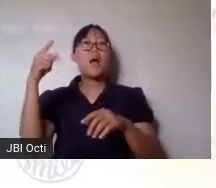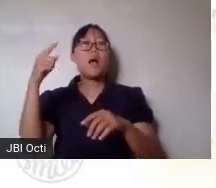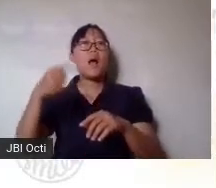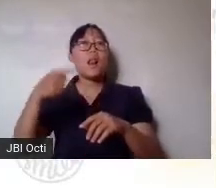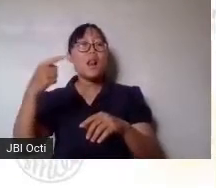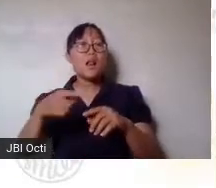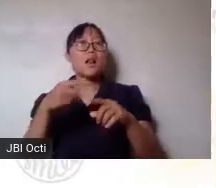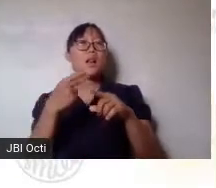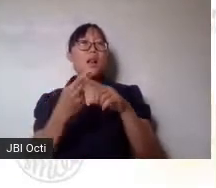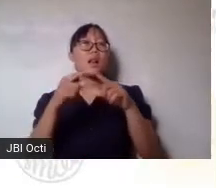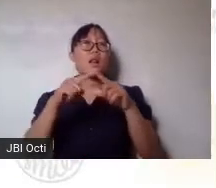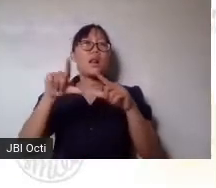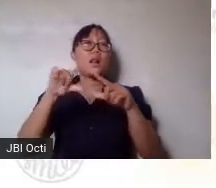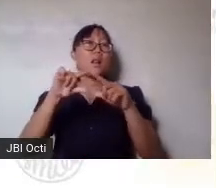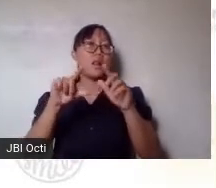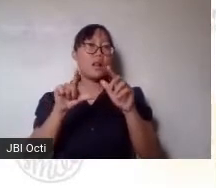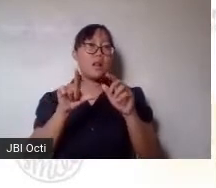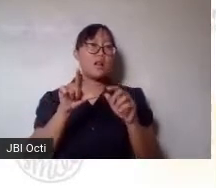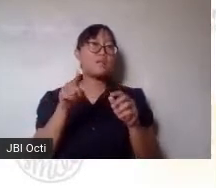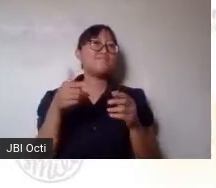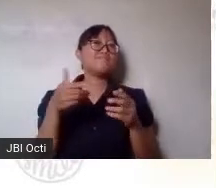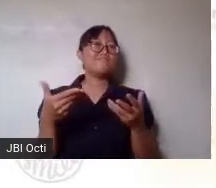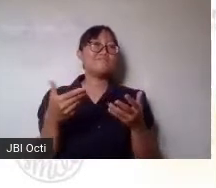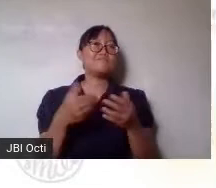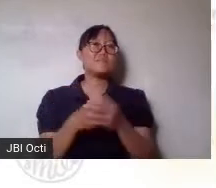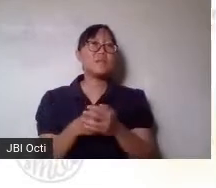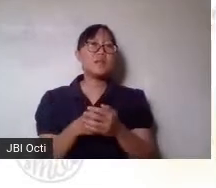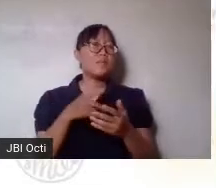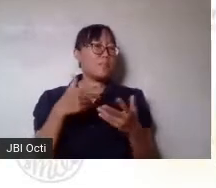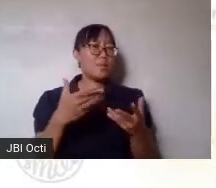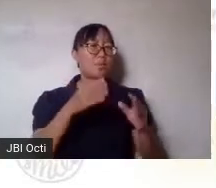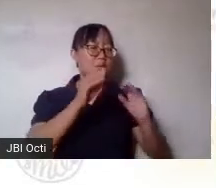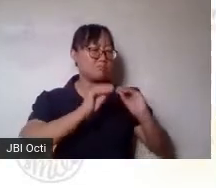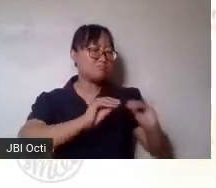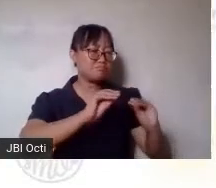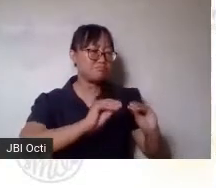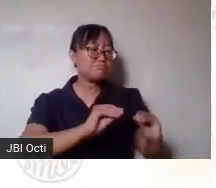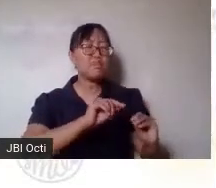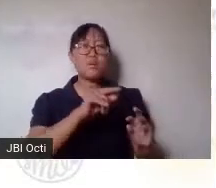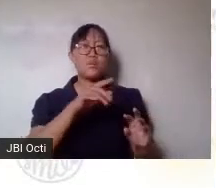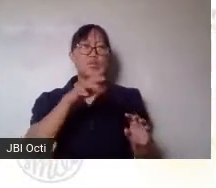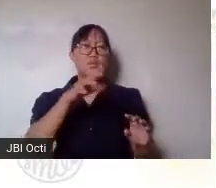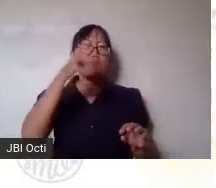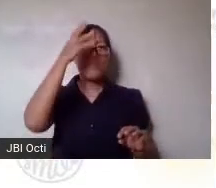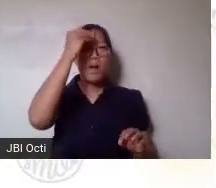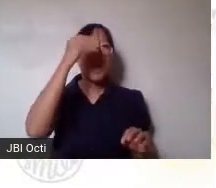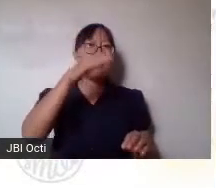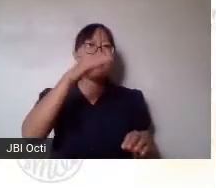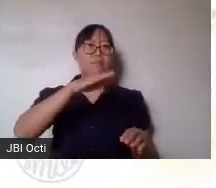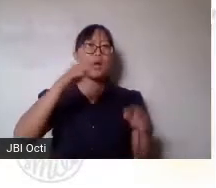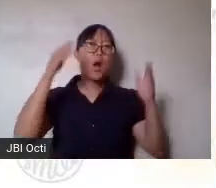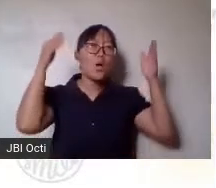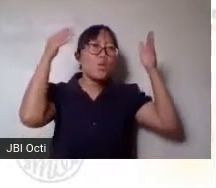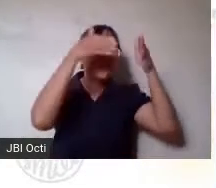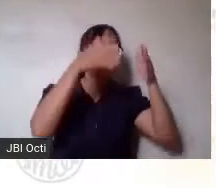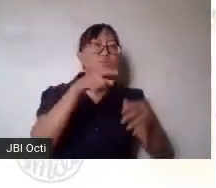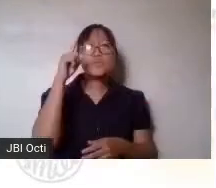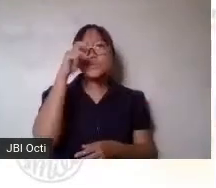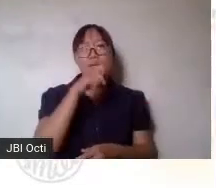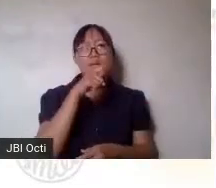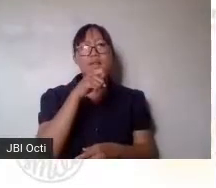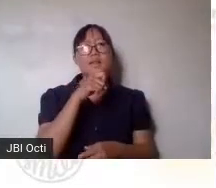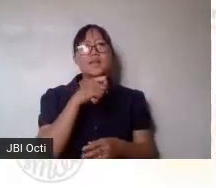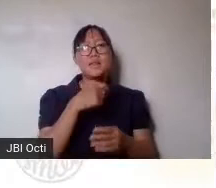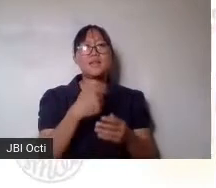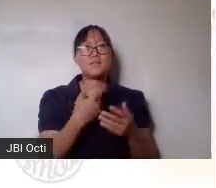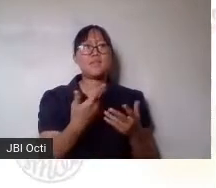kemudian mereka jadi paham tentang hal-hal tersebut, nah ini jadi kesulitan yang kita dapatkan sampai anaknya atau